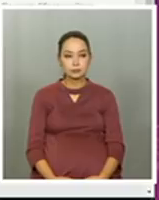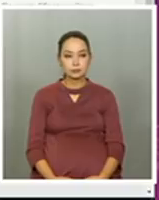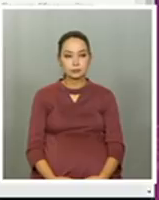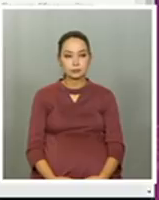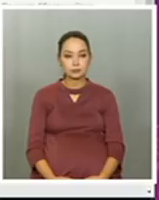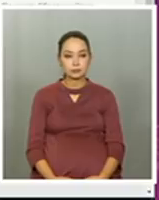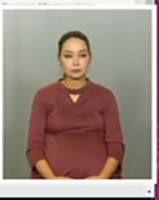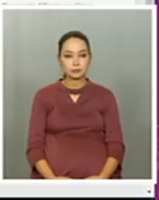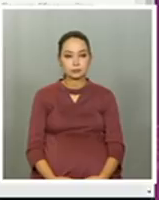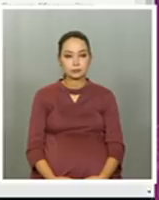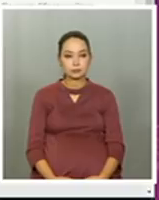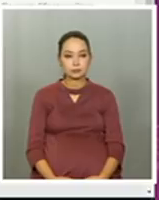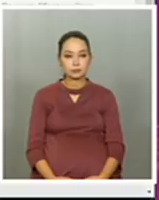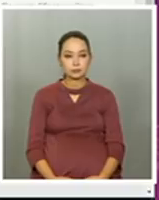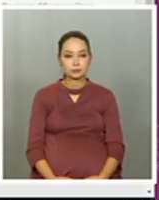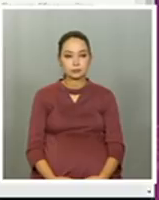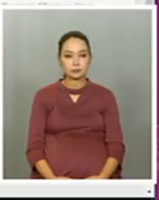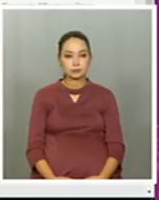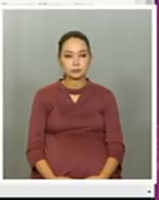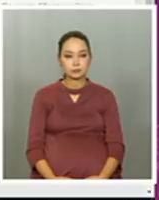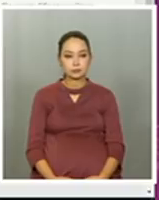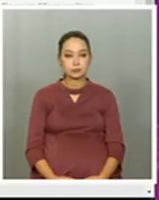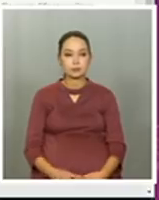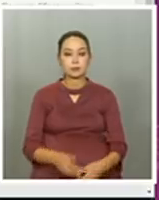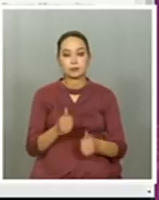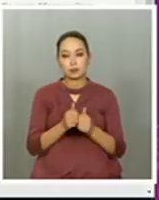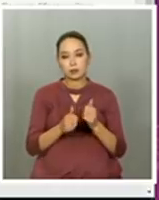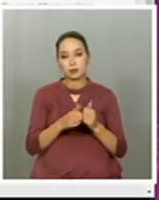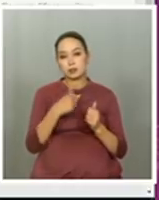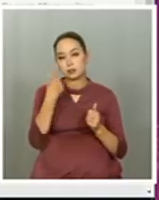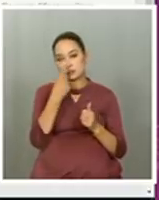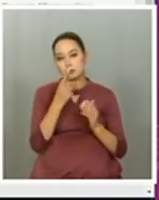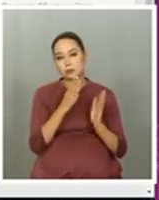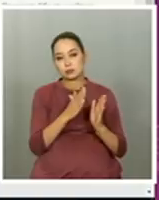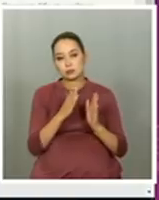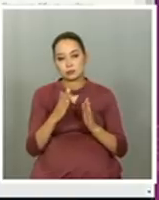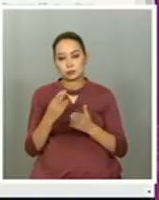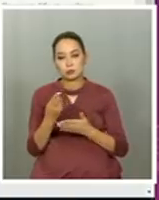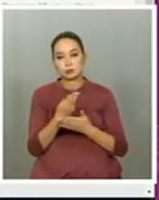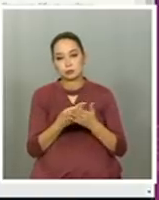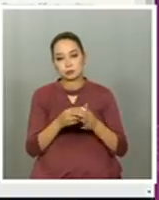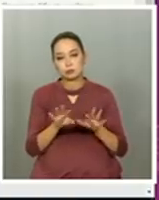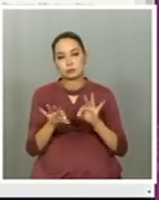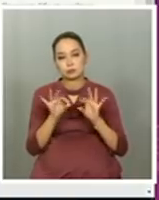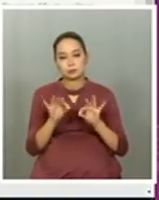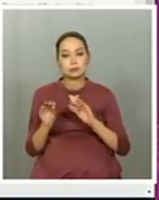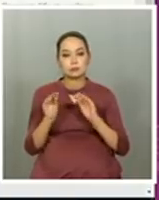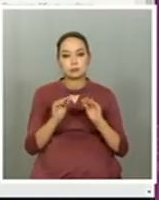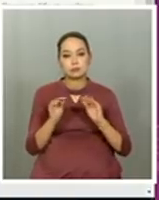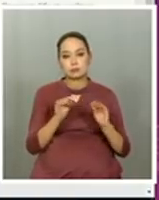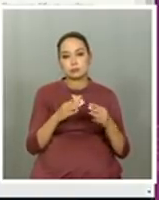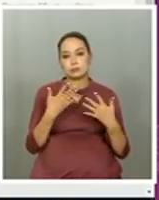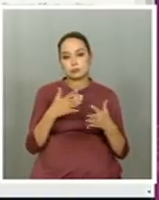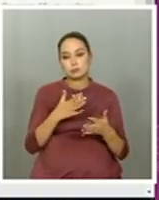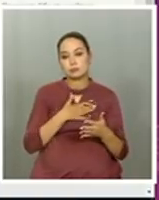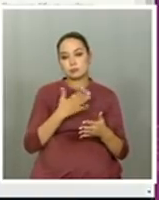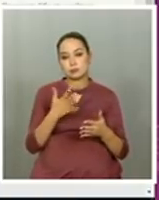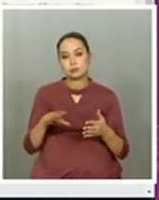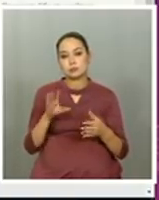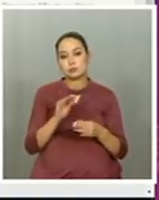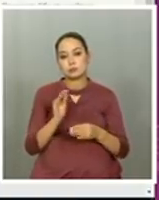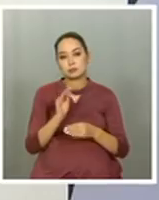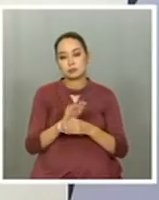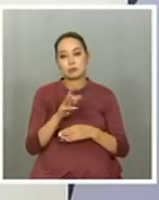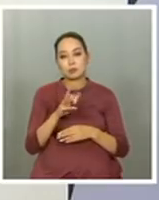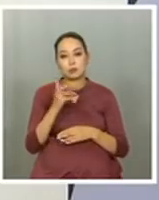Сонымен біз әрбір батырма үшін жеке-жеке суреттерді таңдап орналастырдық. Сонда біздің қосымшамыз мобильді